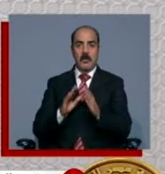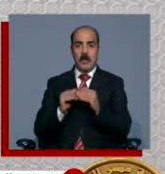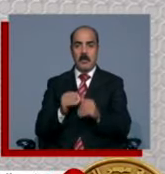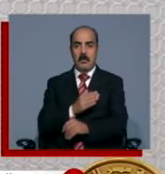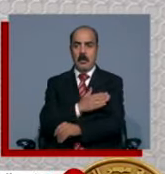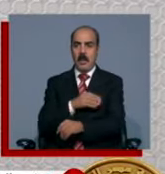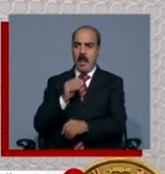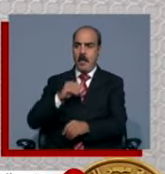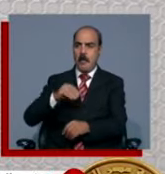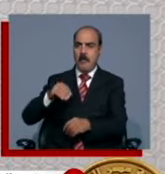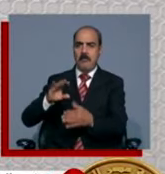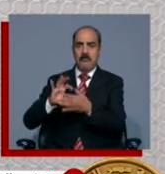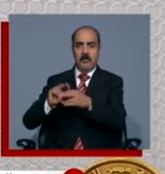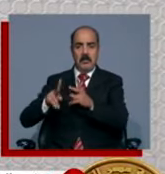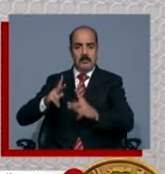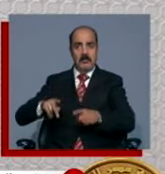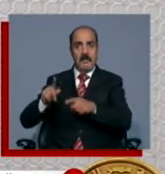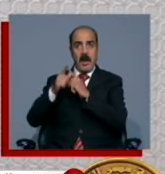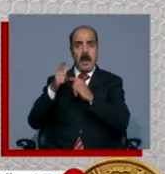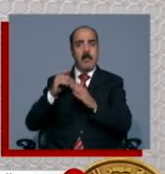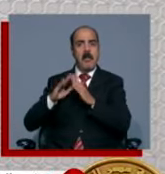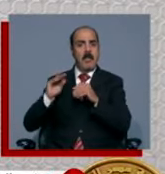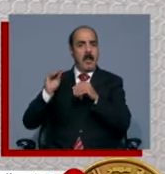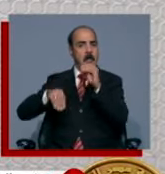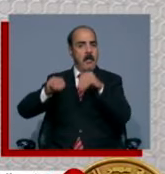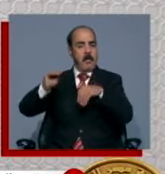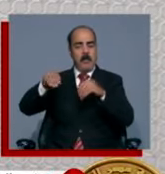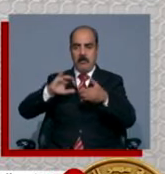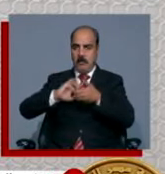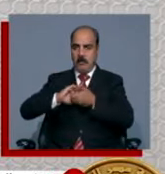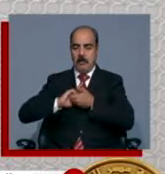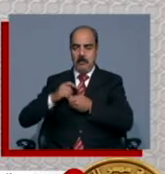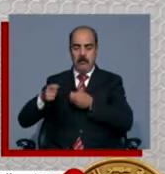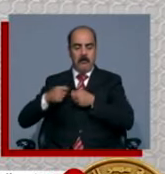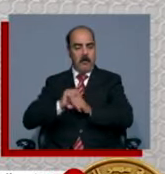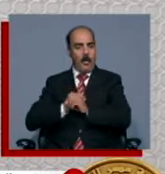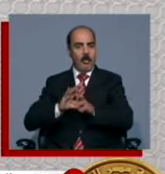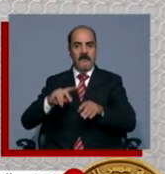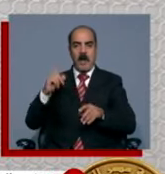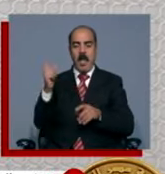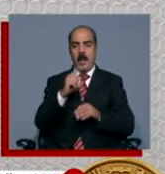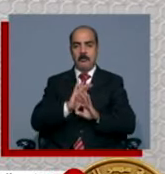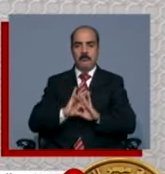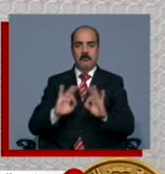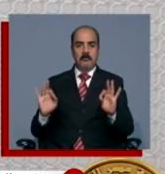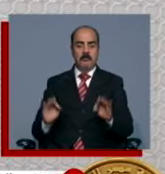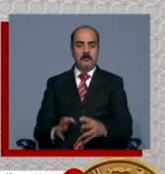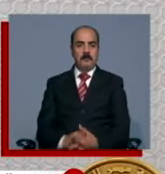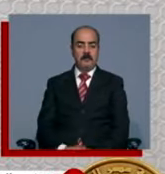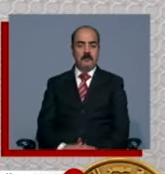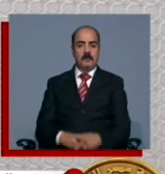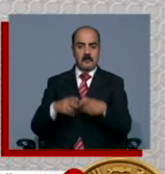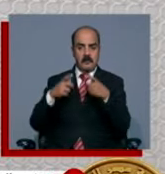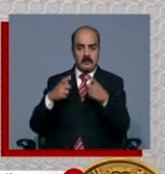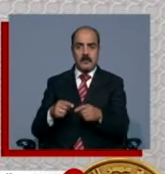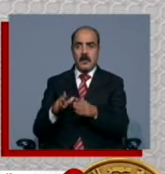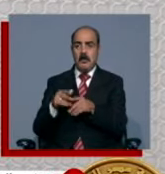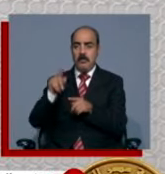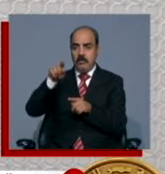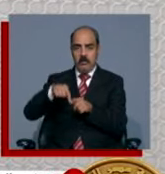العديد من الاتفاقيات ومناطق التجارة الحرة الإقليمية التي تجعل